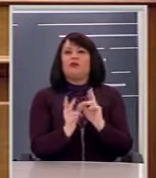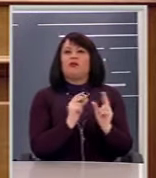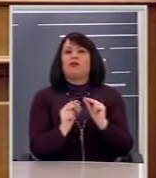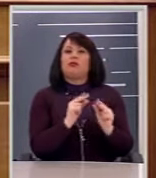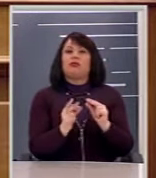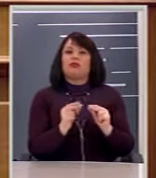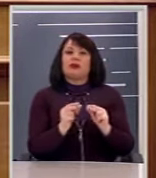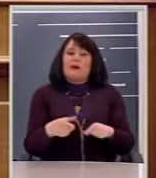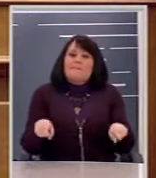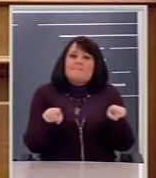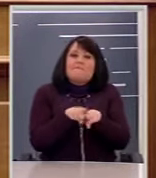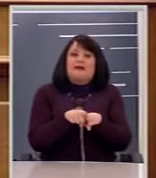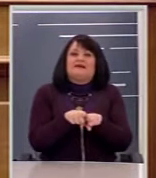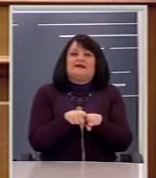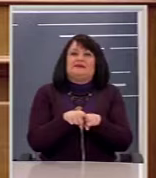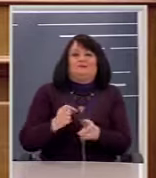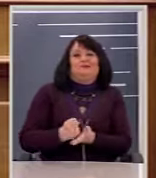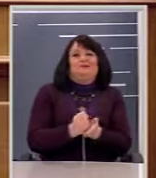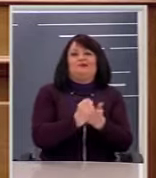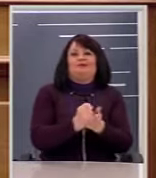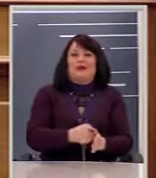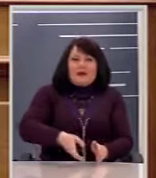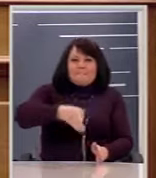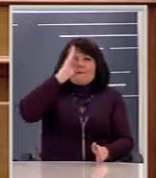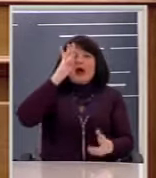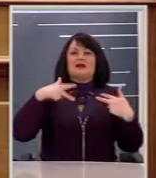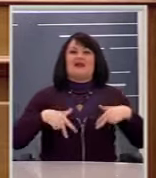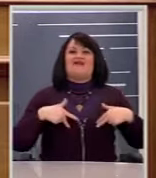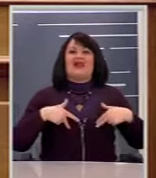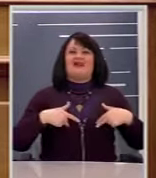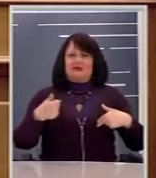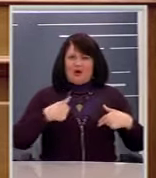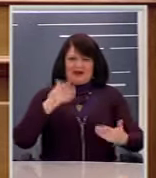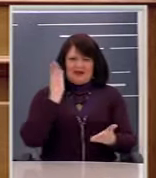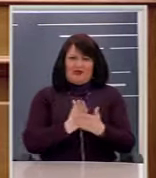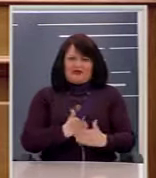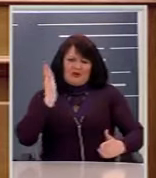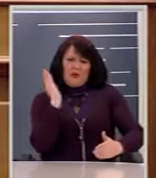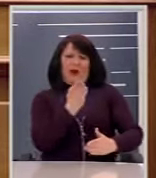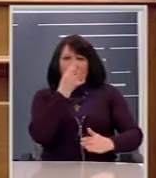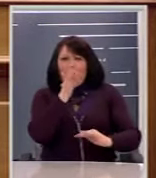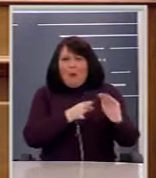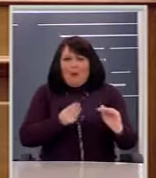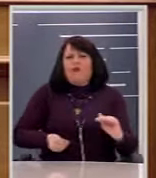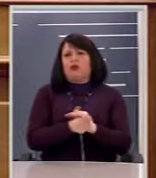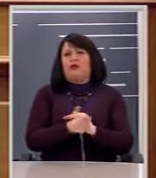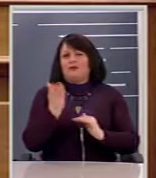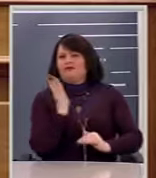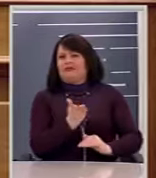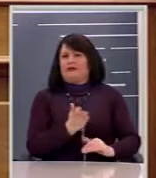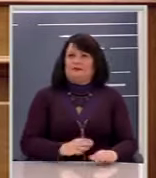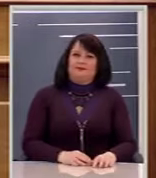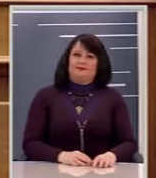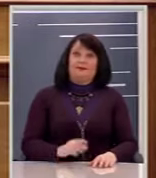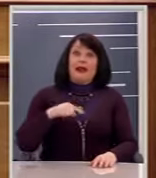την κοινή δύναμη και συνευρίσκονται μαζί για να χτυπήσουν την κυβέρνηση που αποφάσισε να χτυπήσει τη διαπλοκή και τη διαφθορά. Και πάμε στην επόμενη